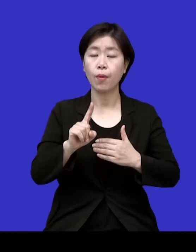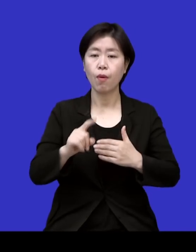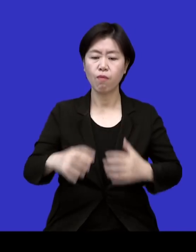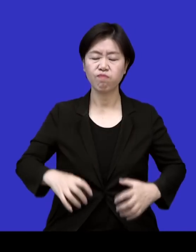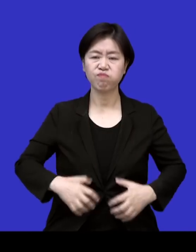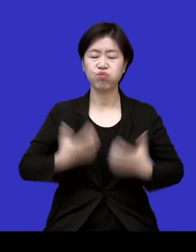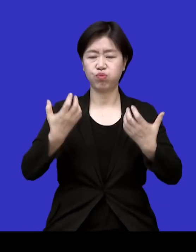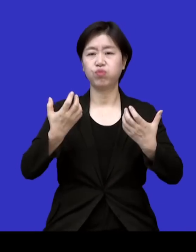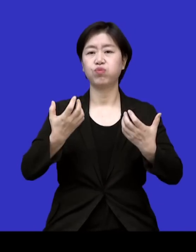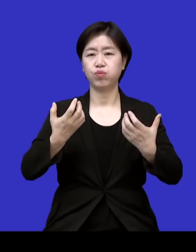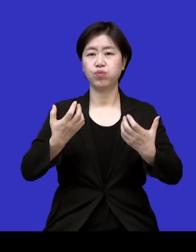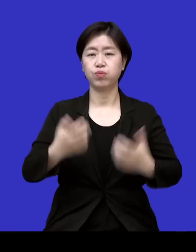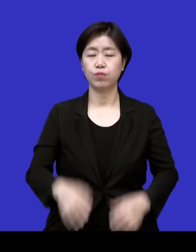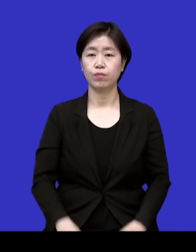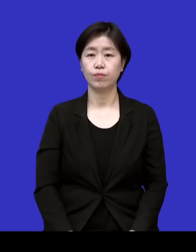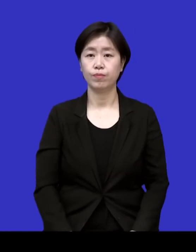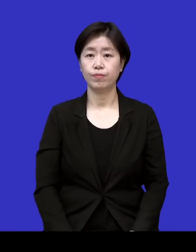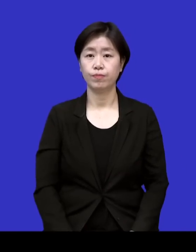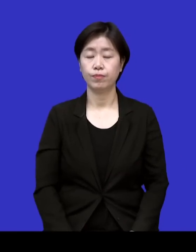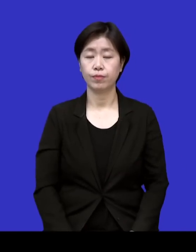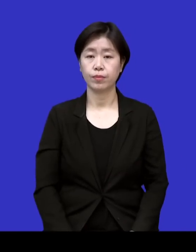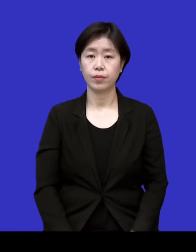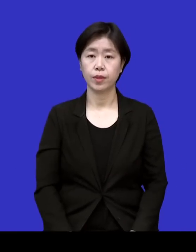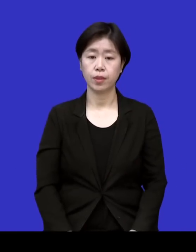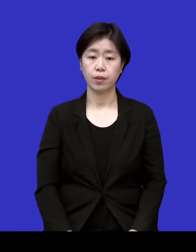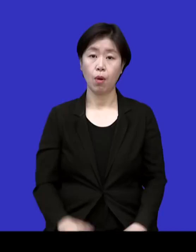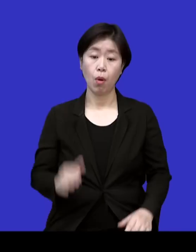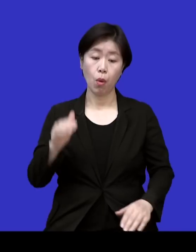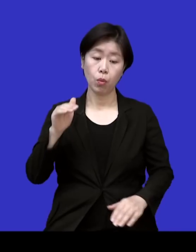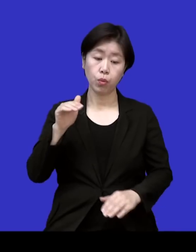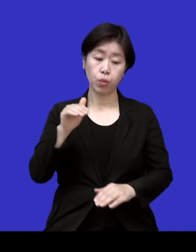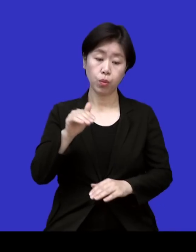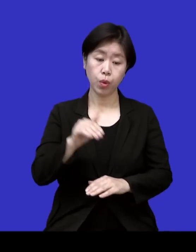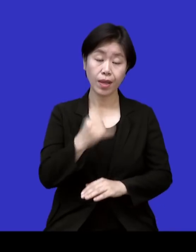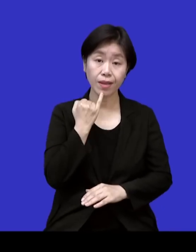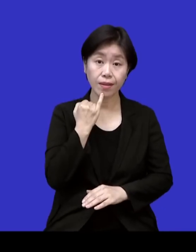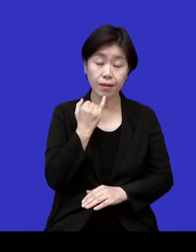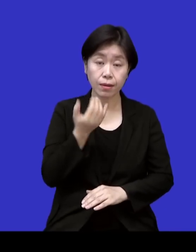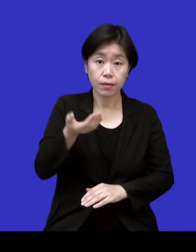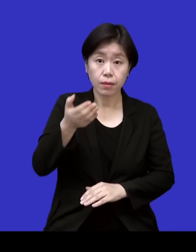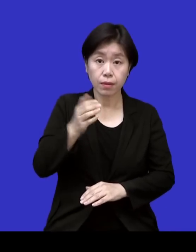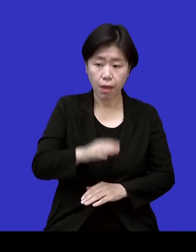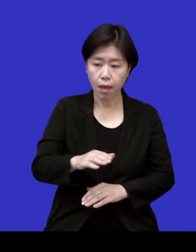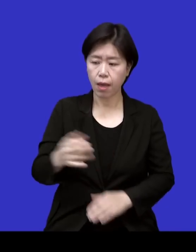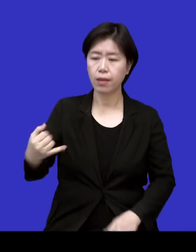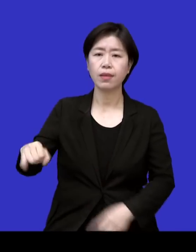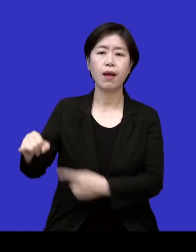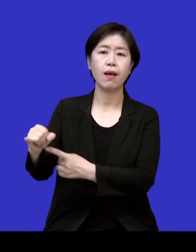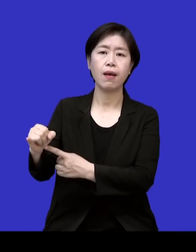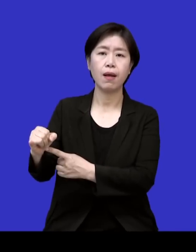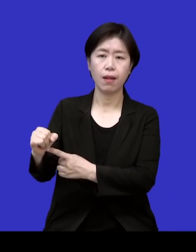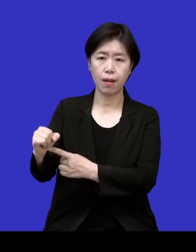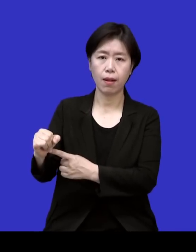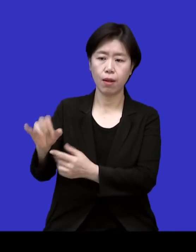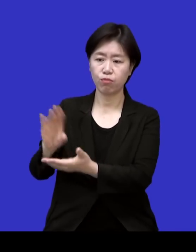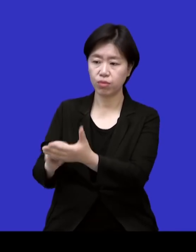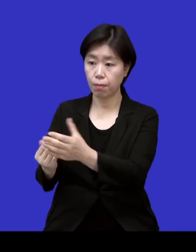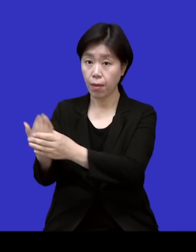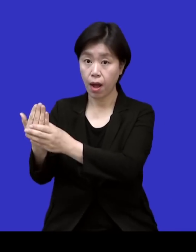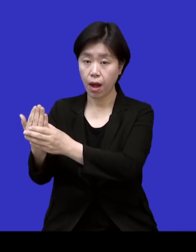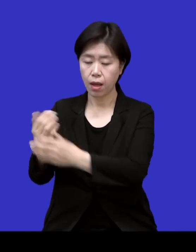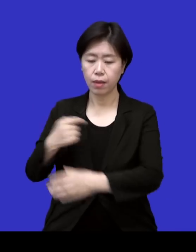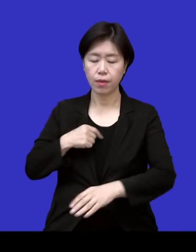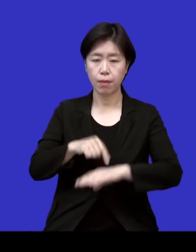있던 게 네. 이제 좀 괜찮아졌는데, 하연이가 그런 상황이 오면서 이제 그게 다시 발화점이 돼서 예. 이 속에 있던